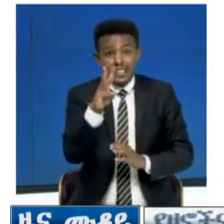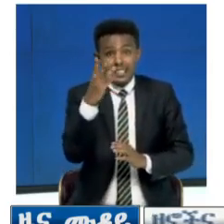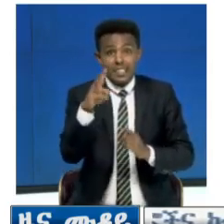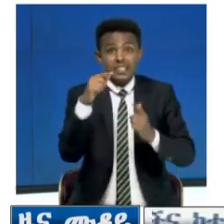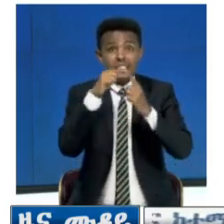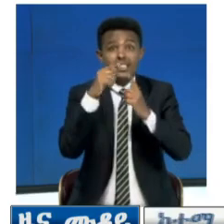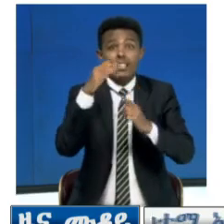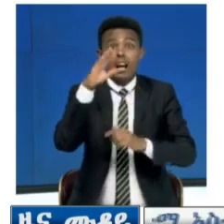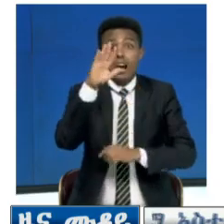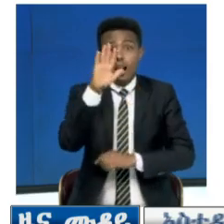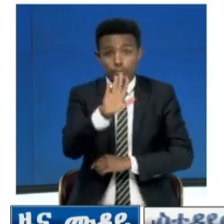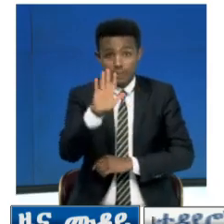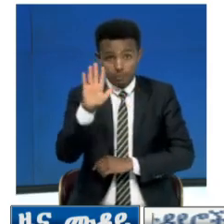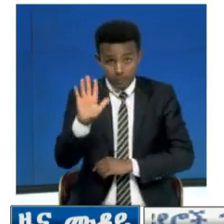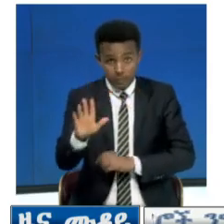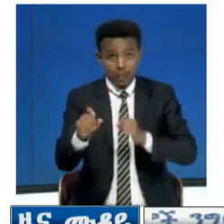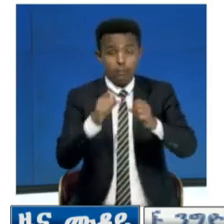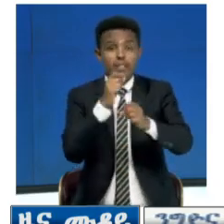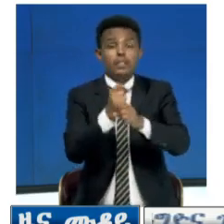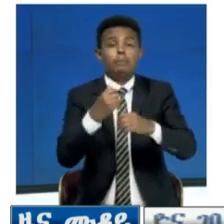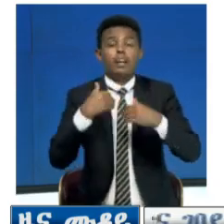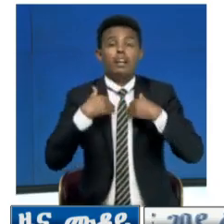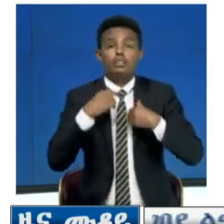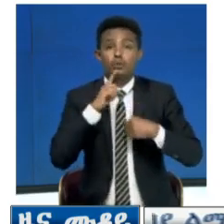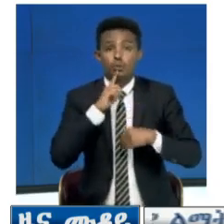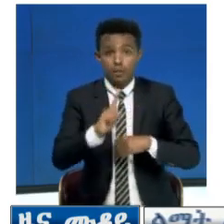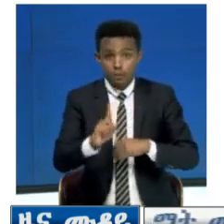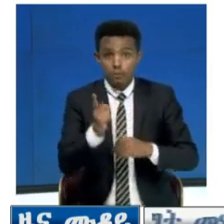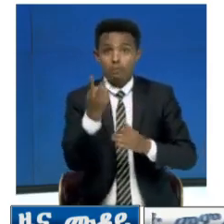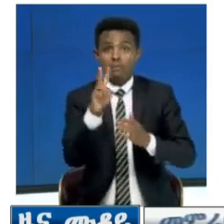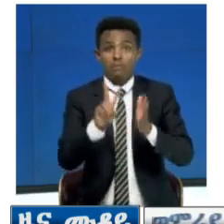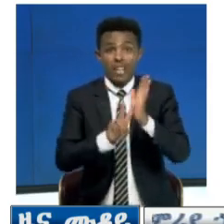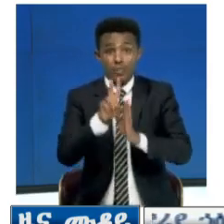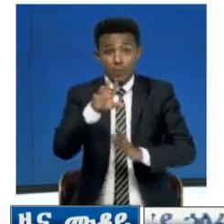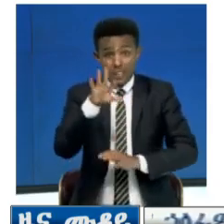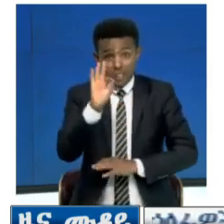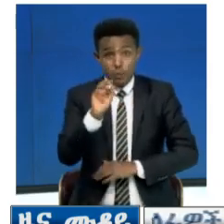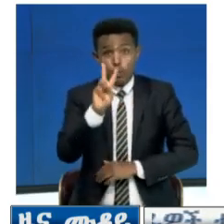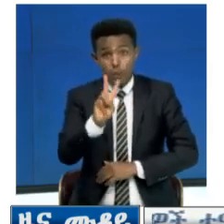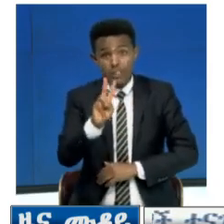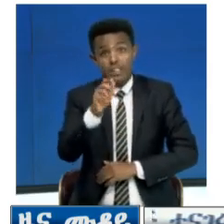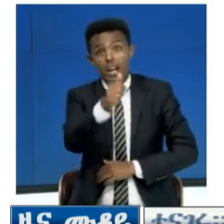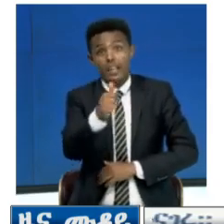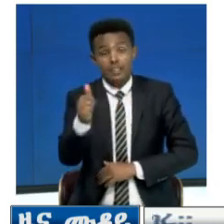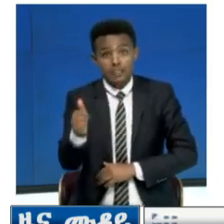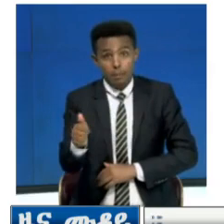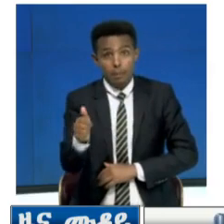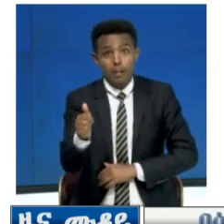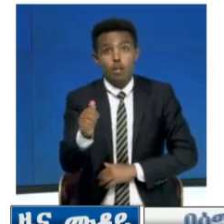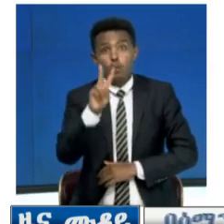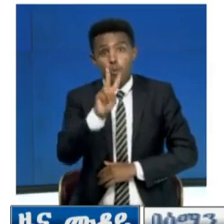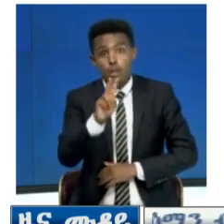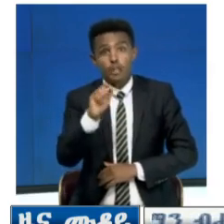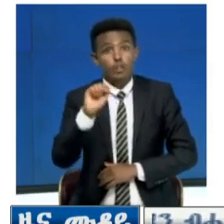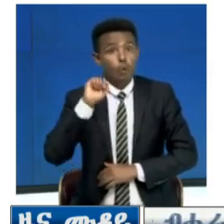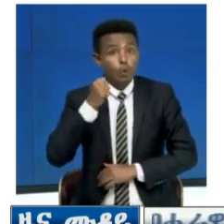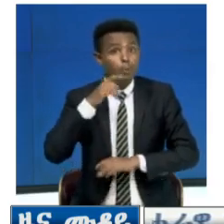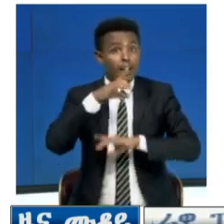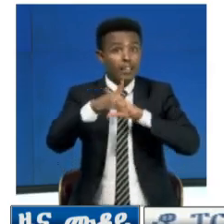ዕድሜ ያላቸው ናቸው። ቫይረሱ ከተገኘባቸው መካከል 2 ከአዲስ አበባ፣ 2 ከኦሮሚያ